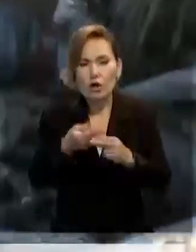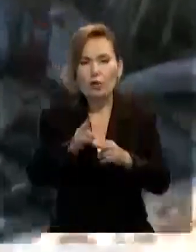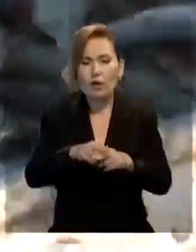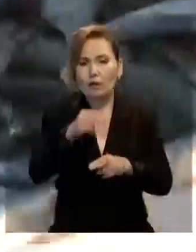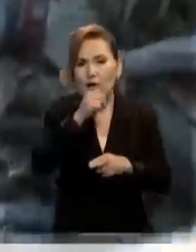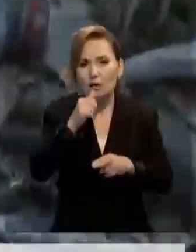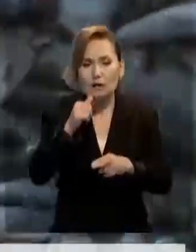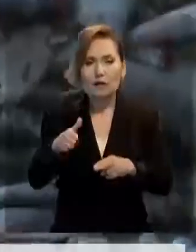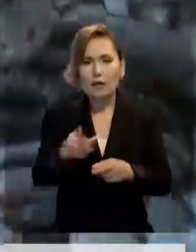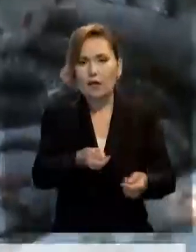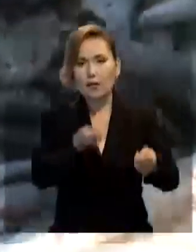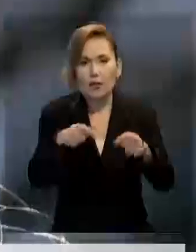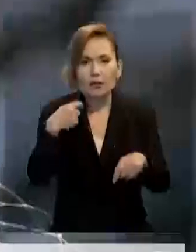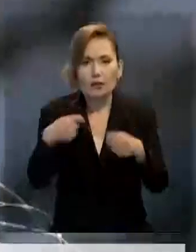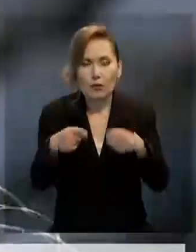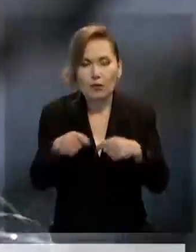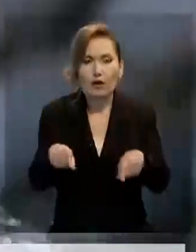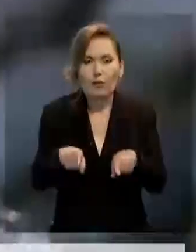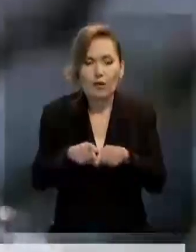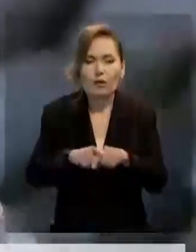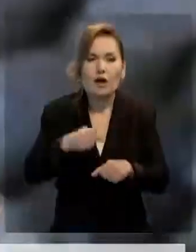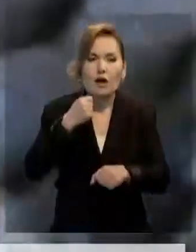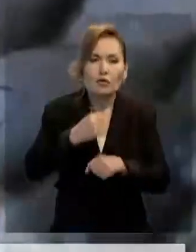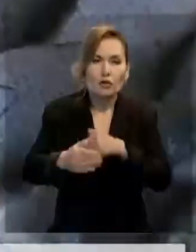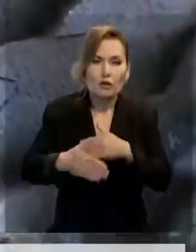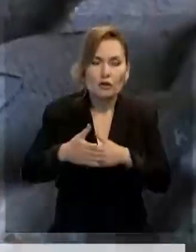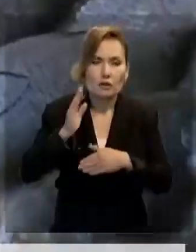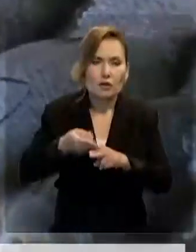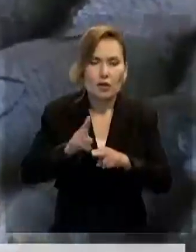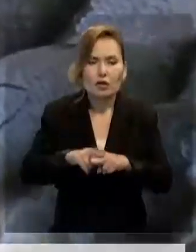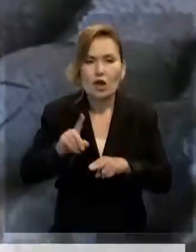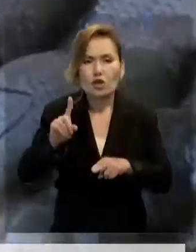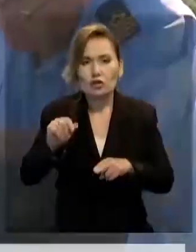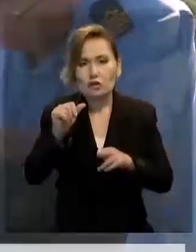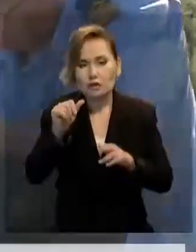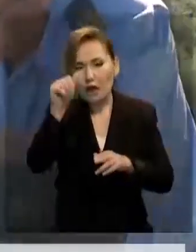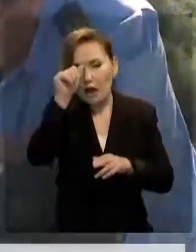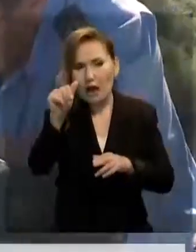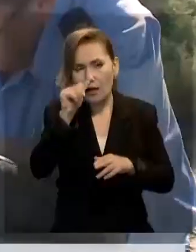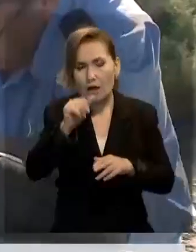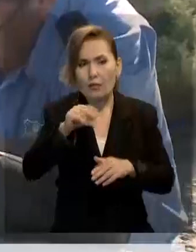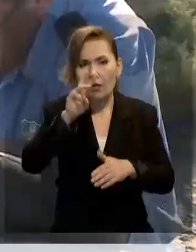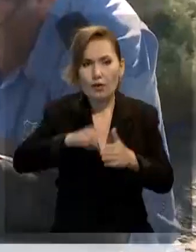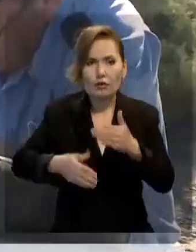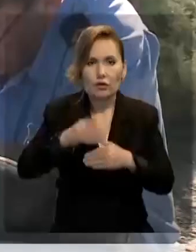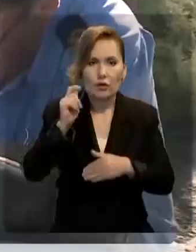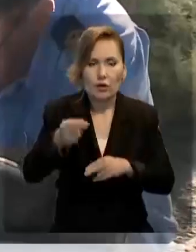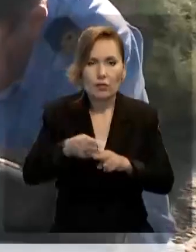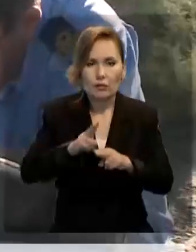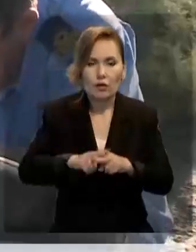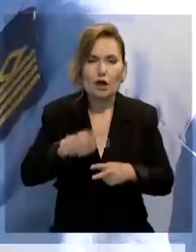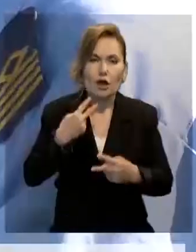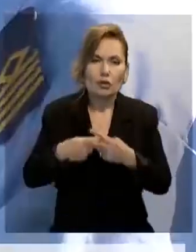tasmaldağandar da qazir jawapqa tartıladı. Su marjanıñ jalpı esebi 100 aylık esepti körsetkişten asıp ketse tipti kılmıstık is